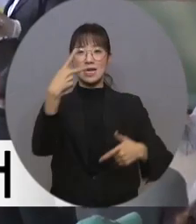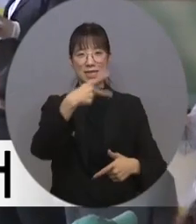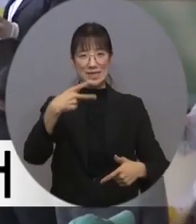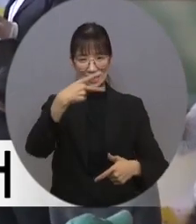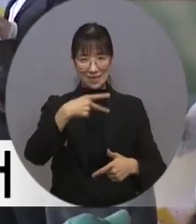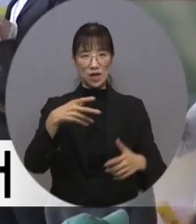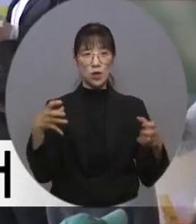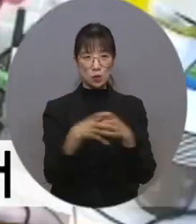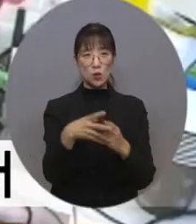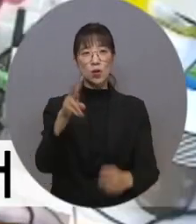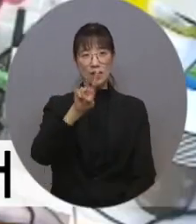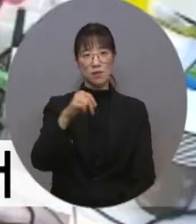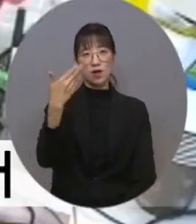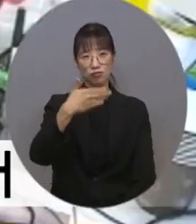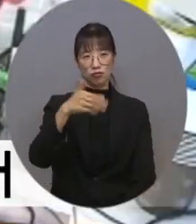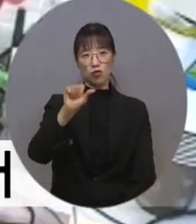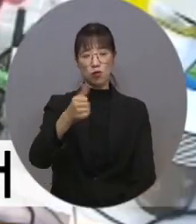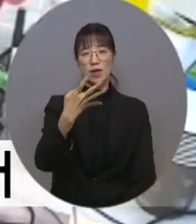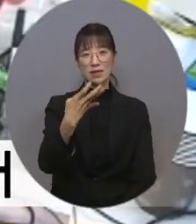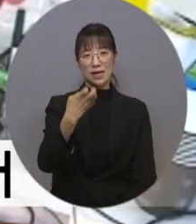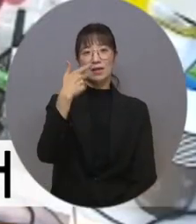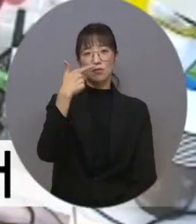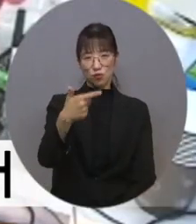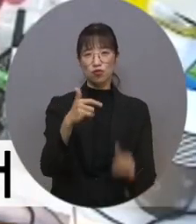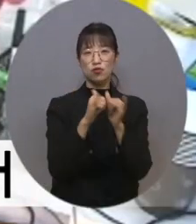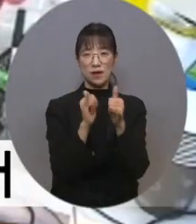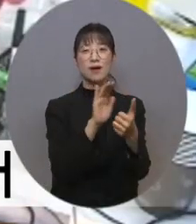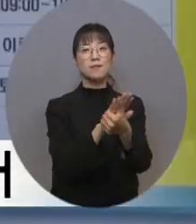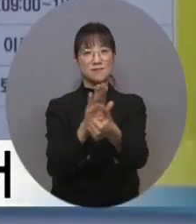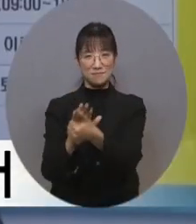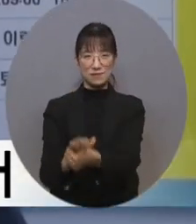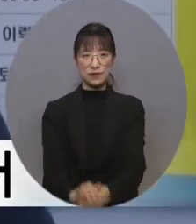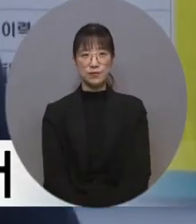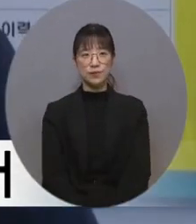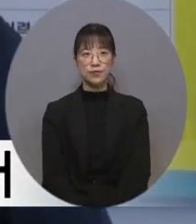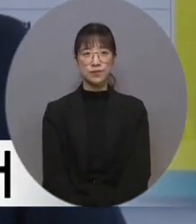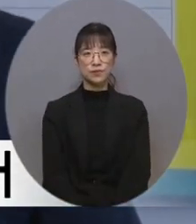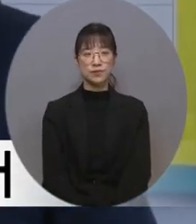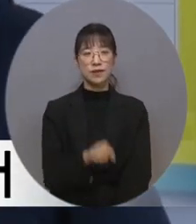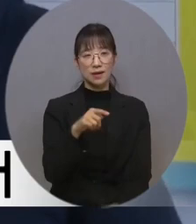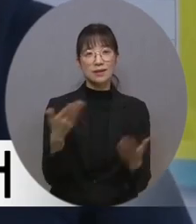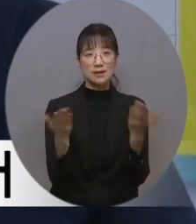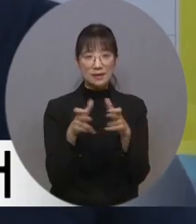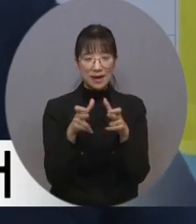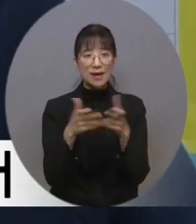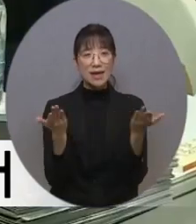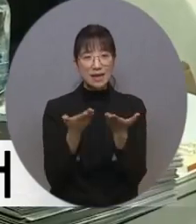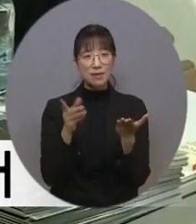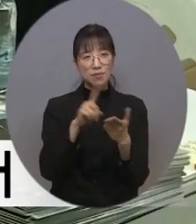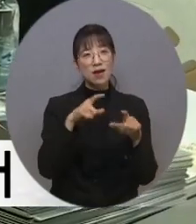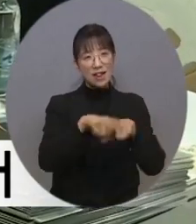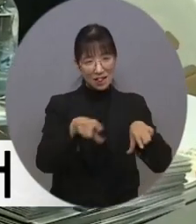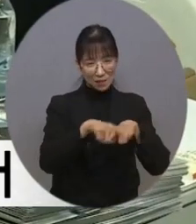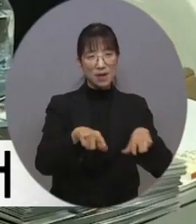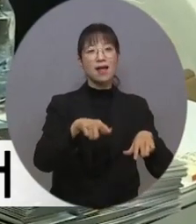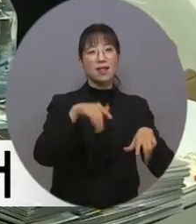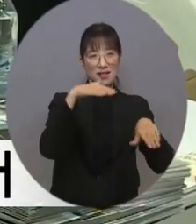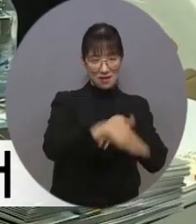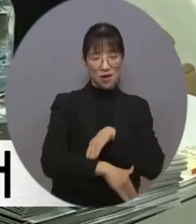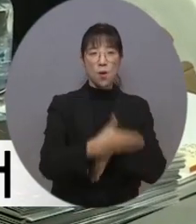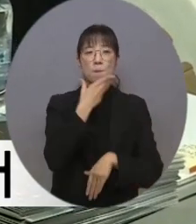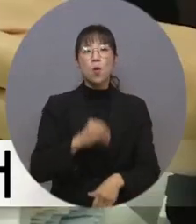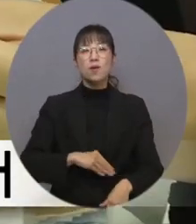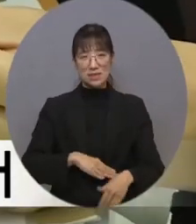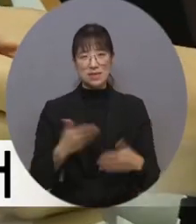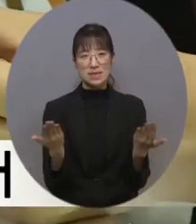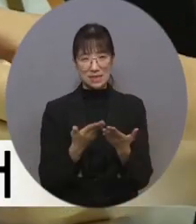늘어 총 29,500 46명에게 지원됩니다 제공되는 장인 일자리는 일반형 일자리 복지